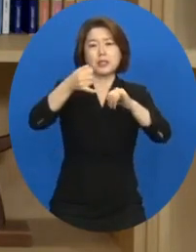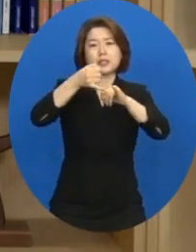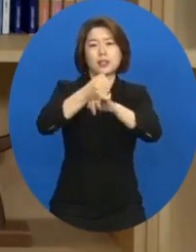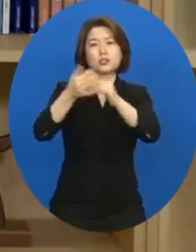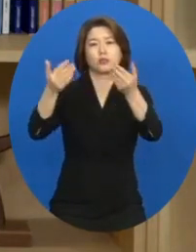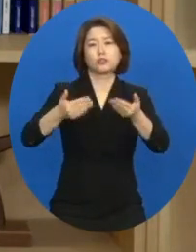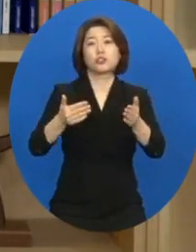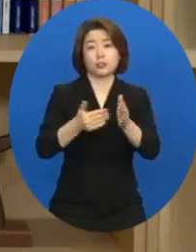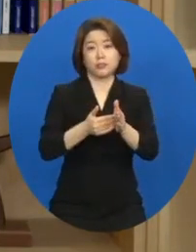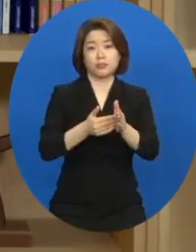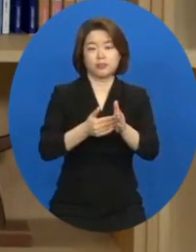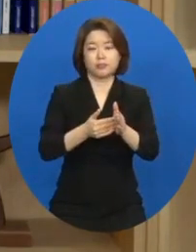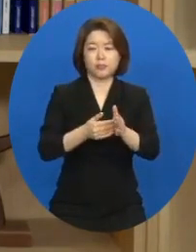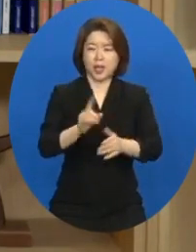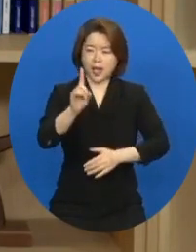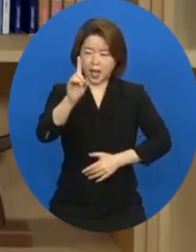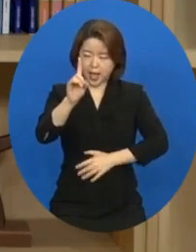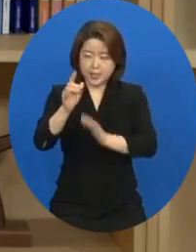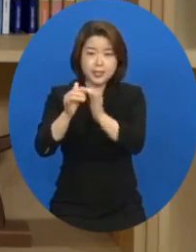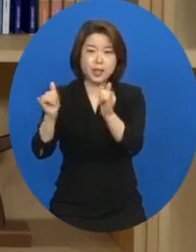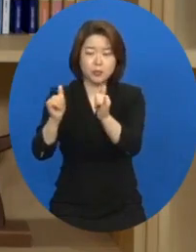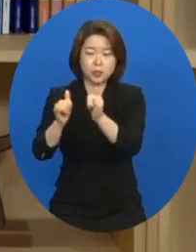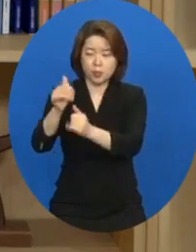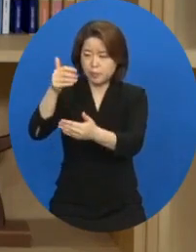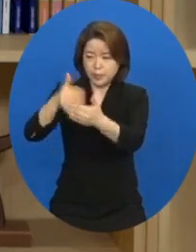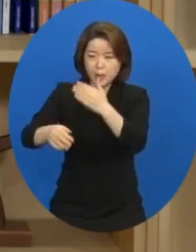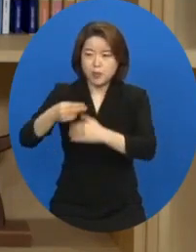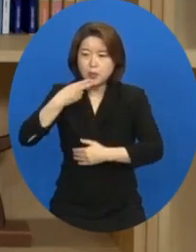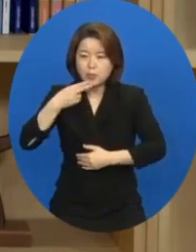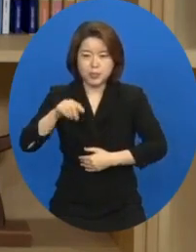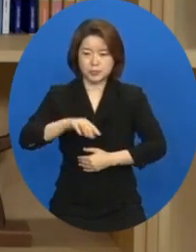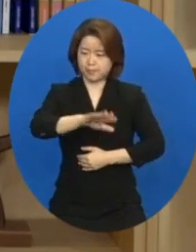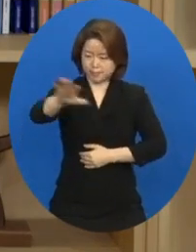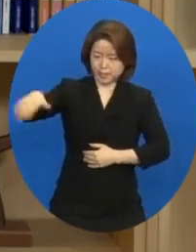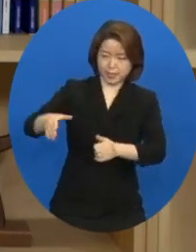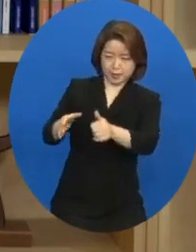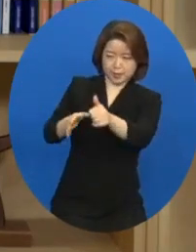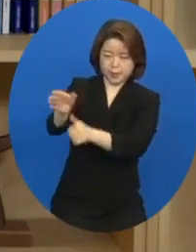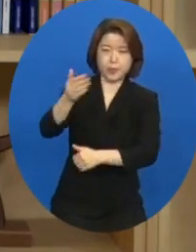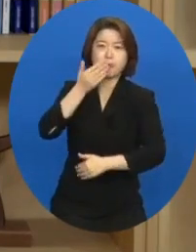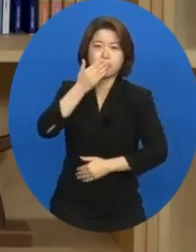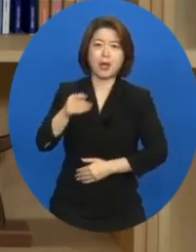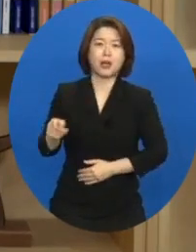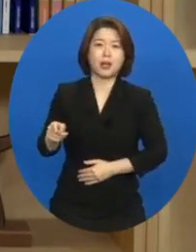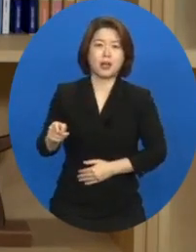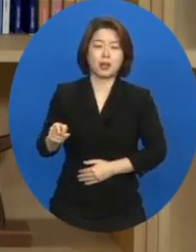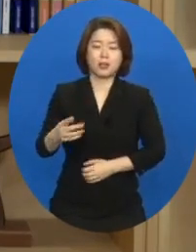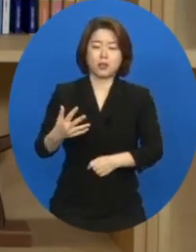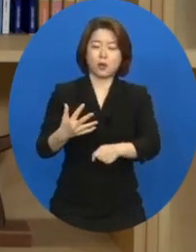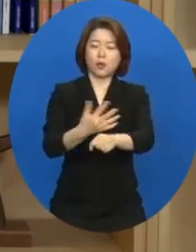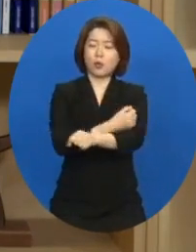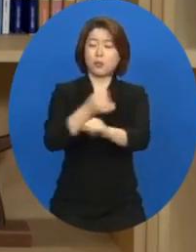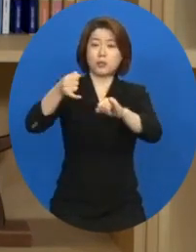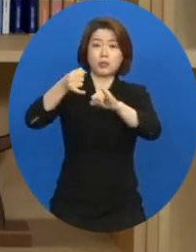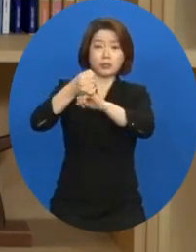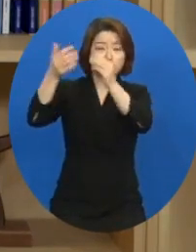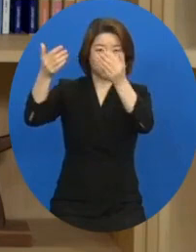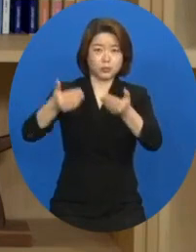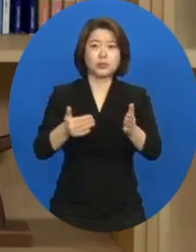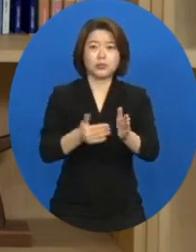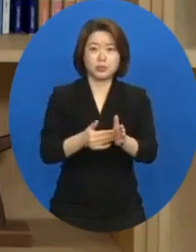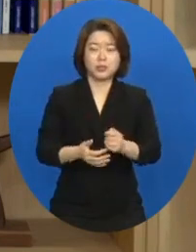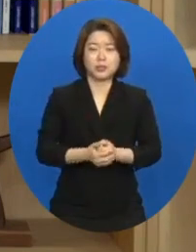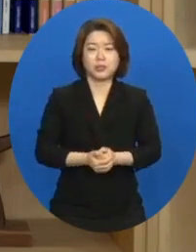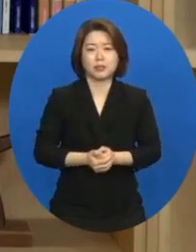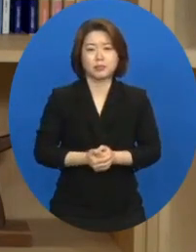받았습니다 한 사람도 남기지 않고 너희들이 다 죽일 것이다 이런 엄청난 약속을 받았습니다